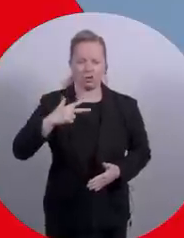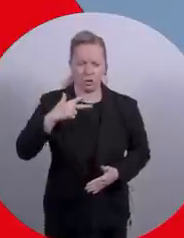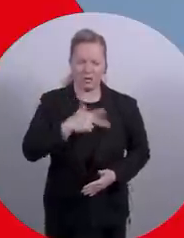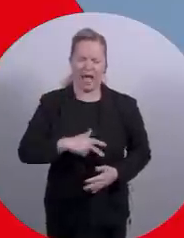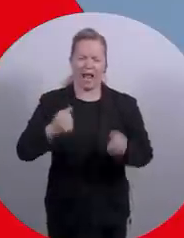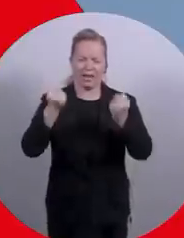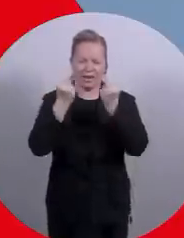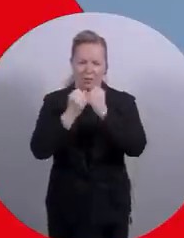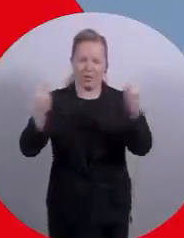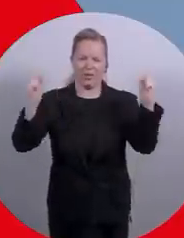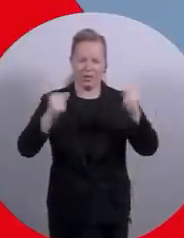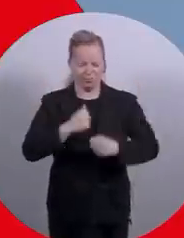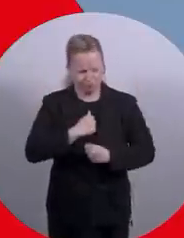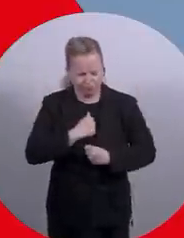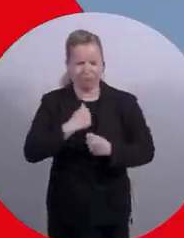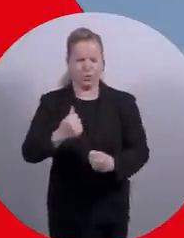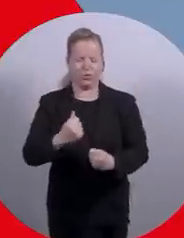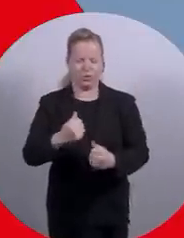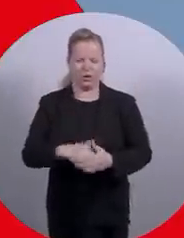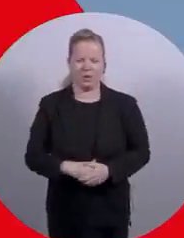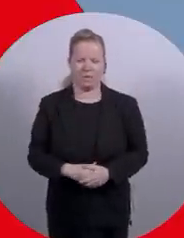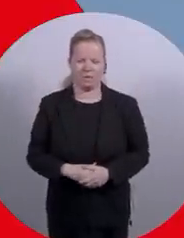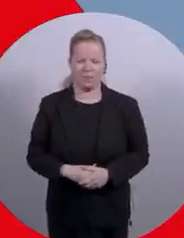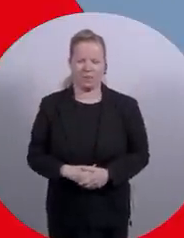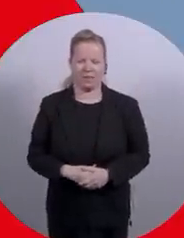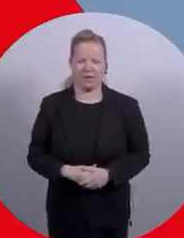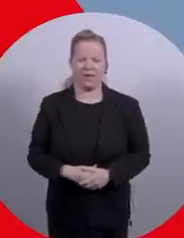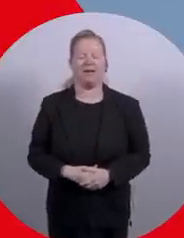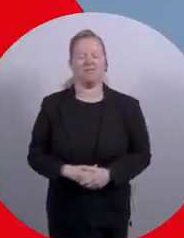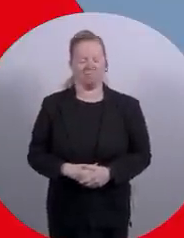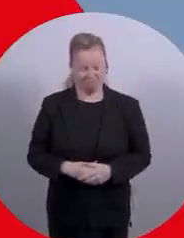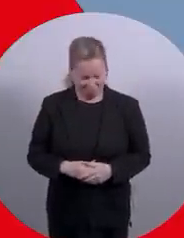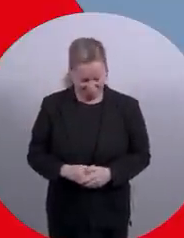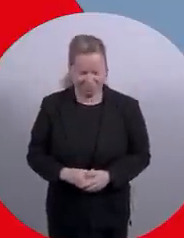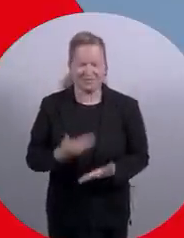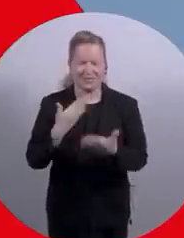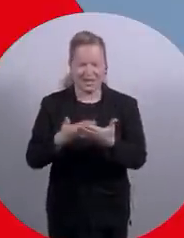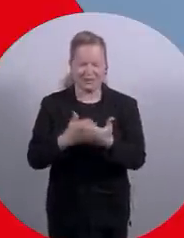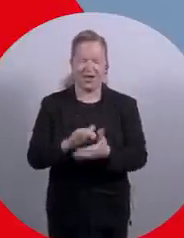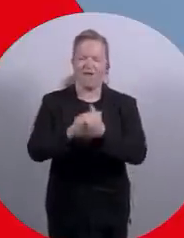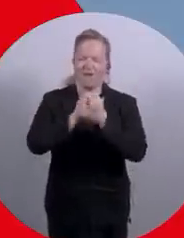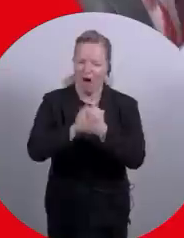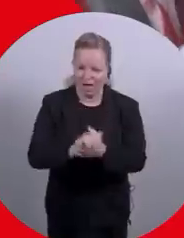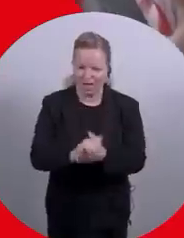liebe Genossinnen und Genossen ein aufrichtiges Freundschaft und Glückauf